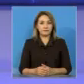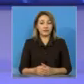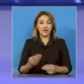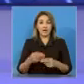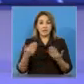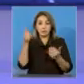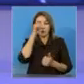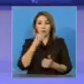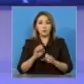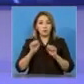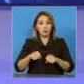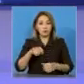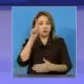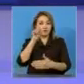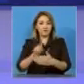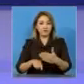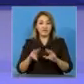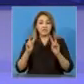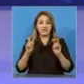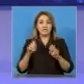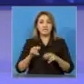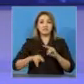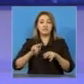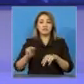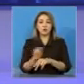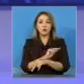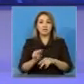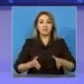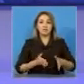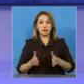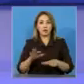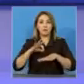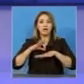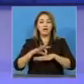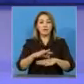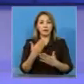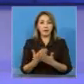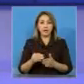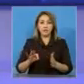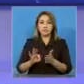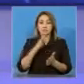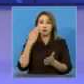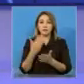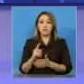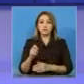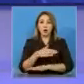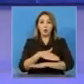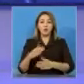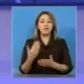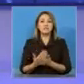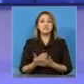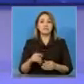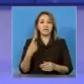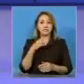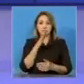Этот год можно уверенно назвать годом строительства и ремонта дорог. Проведение реконструкции сразу на 100 улицах и за один